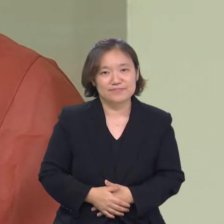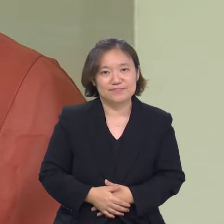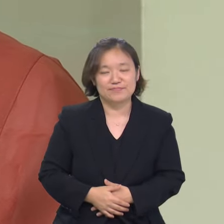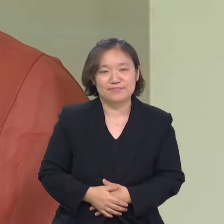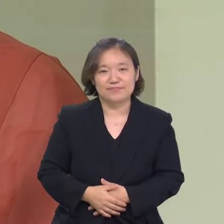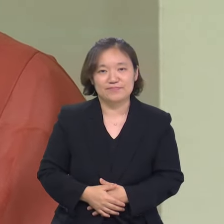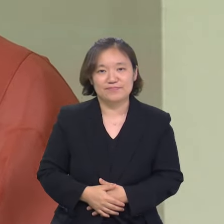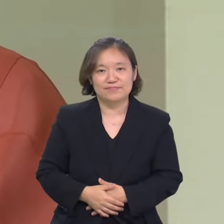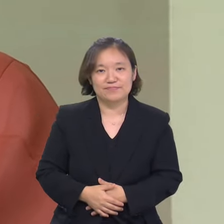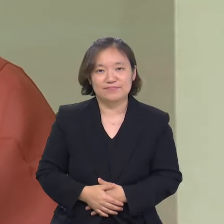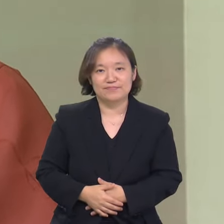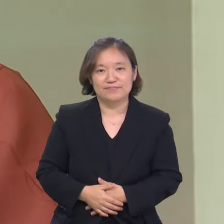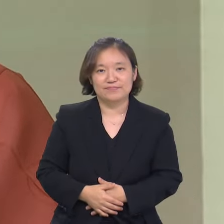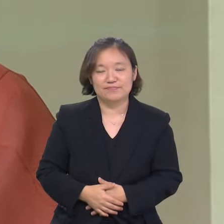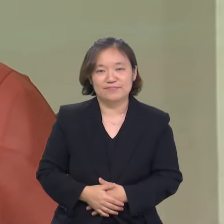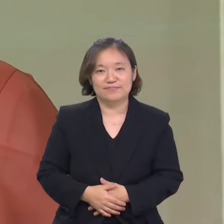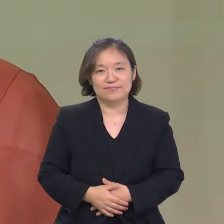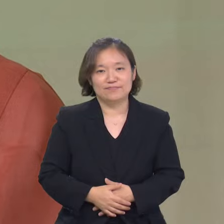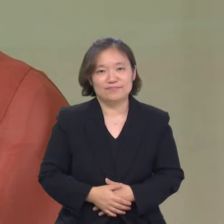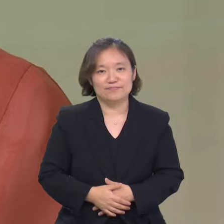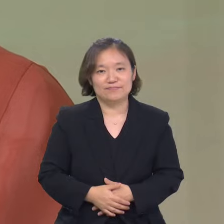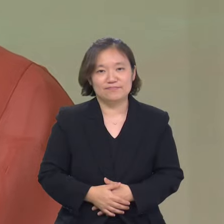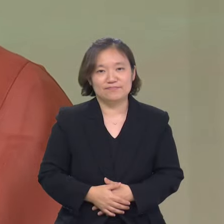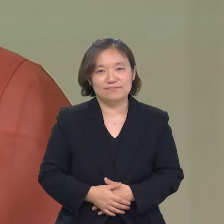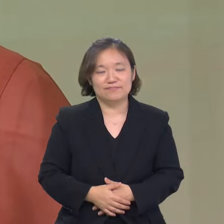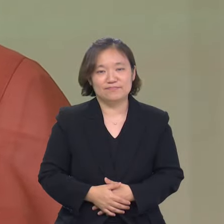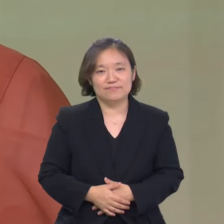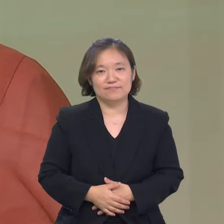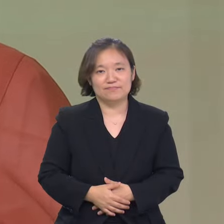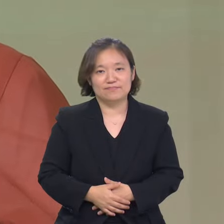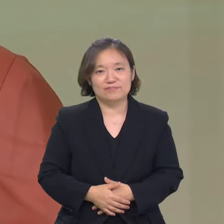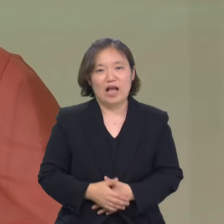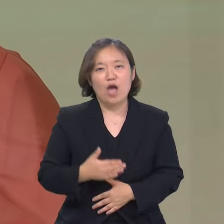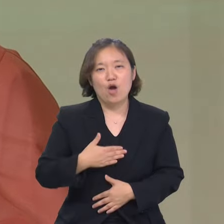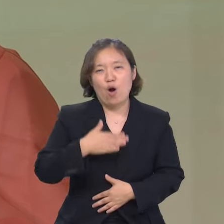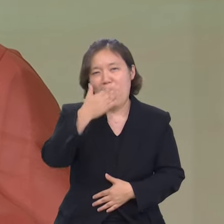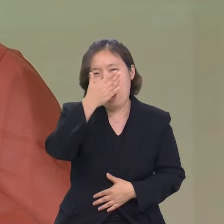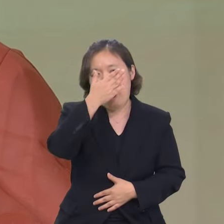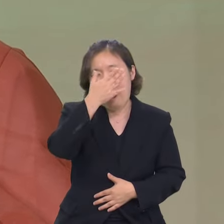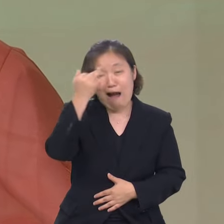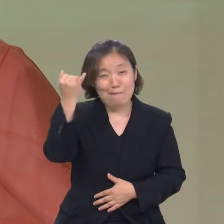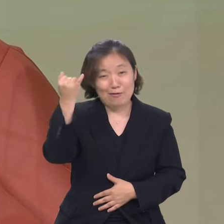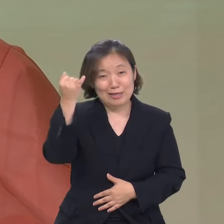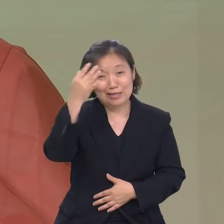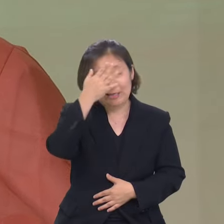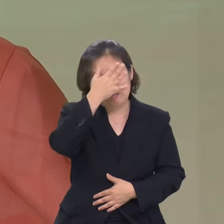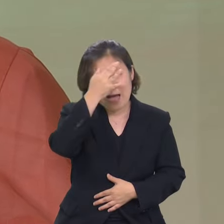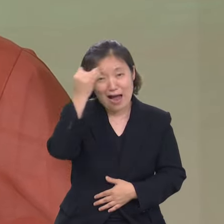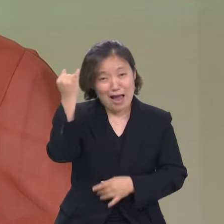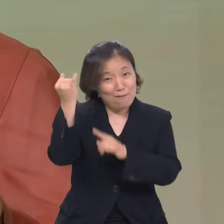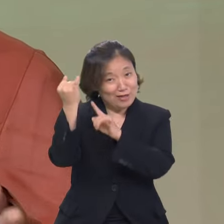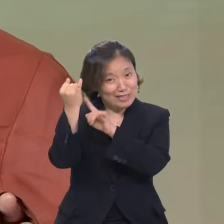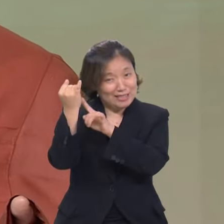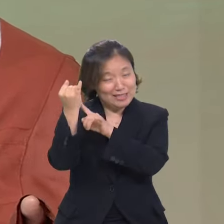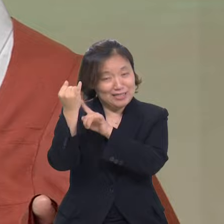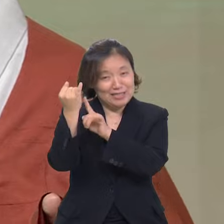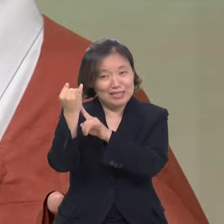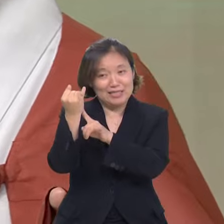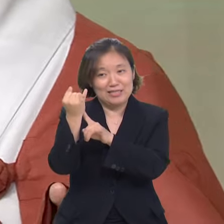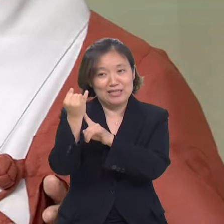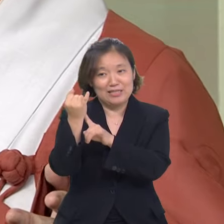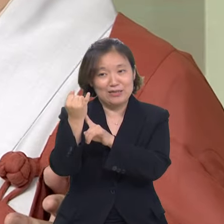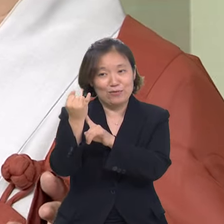계시죠 어쨌거나 우리 옛날 옛적 우리 특히 할머니 보살님들 노보살님들 할머니